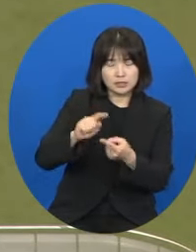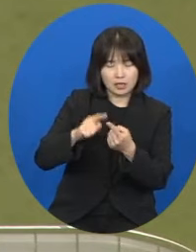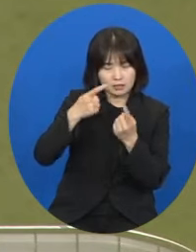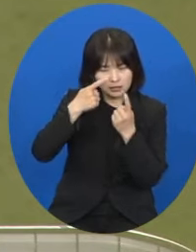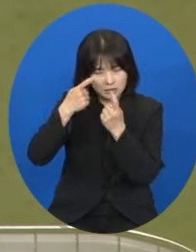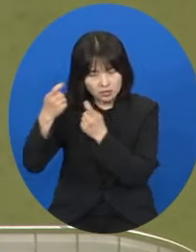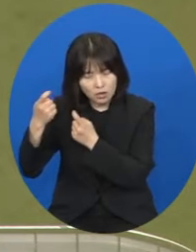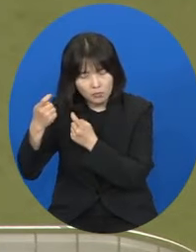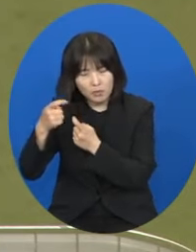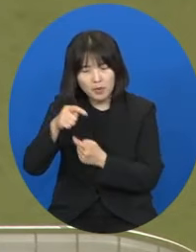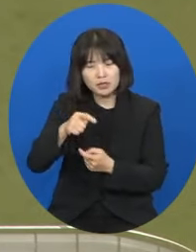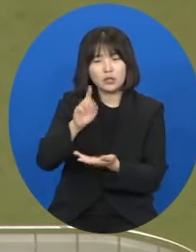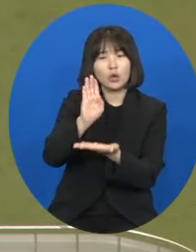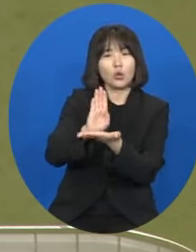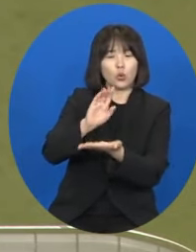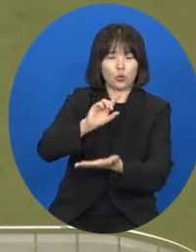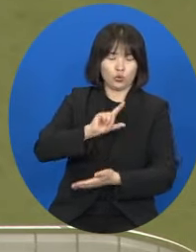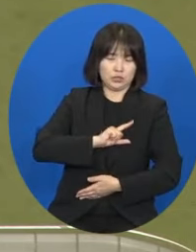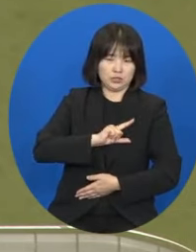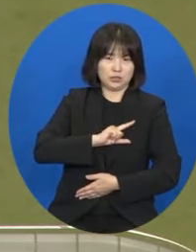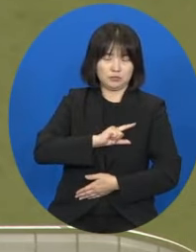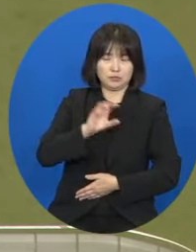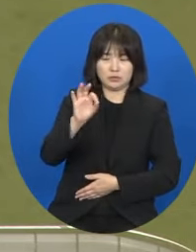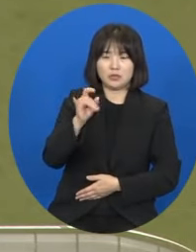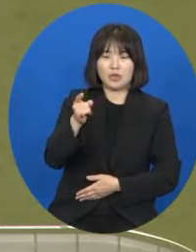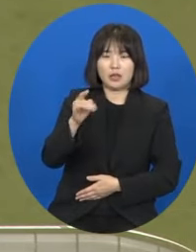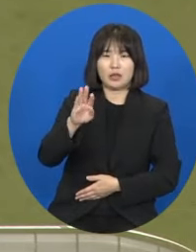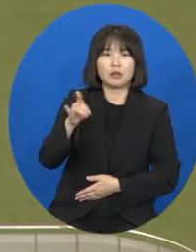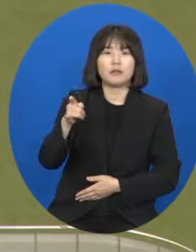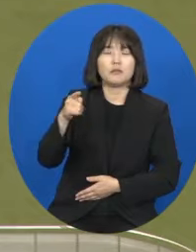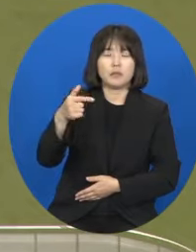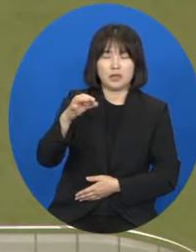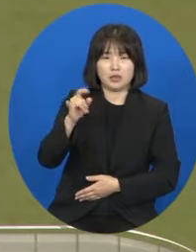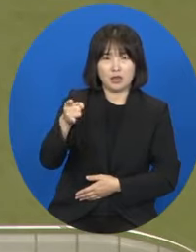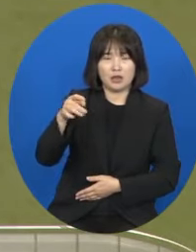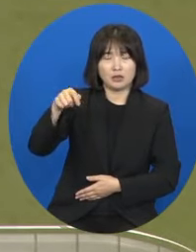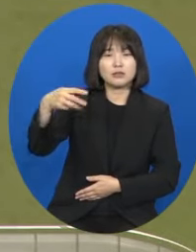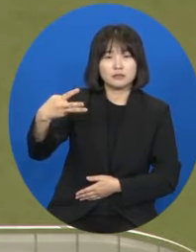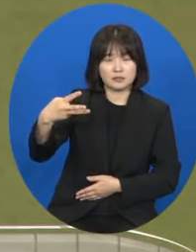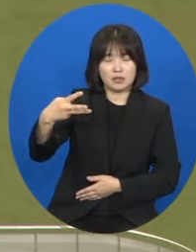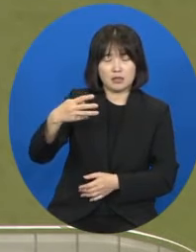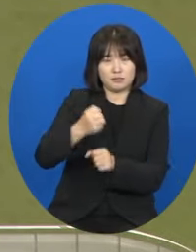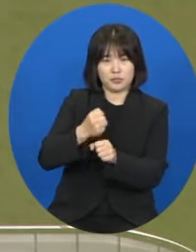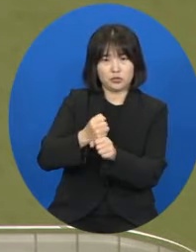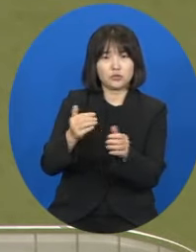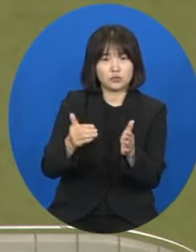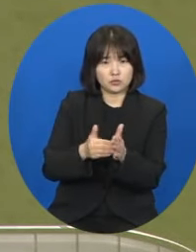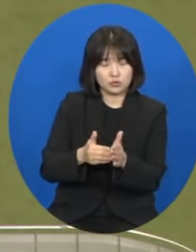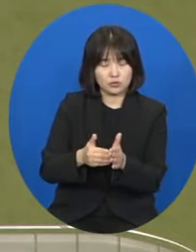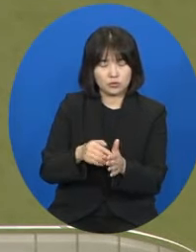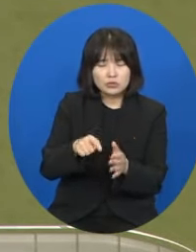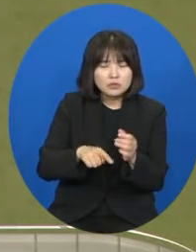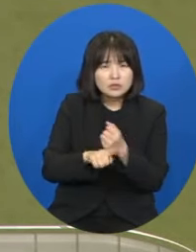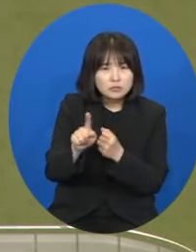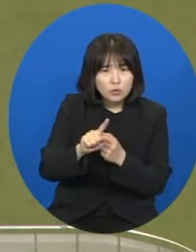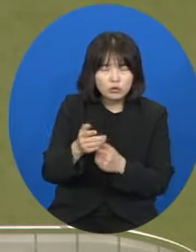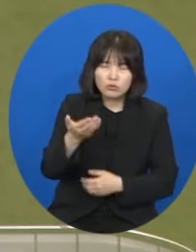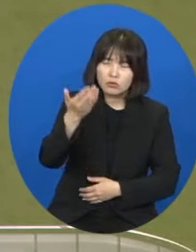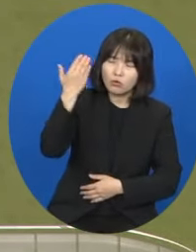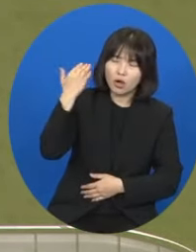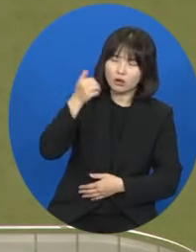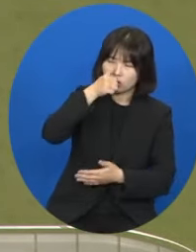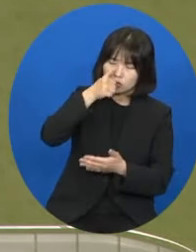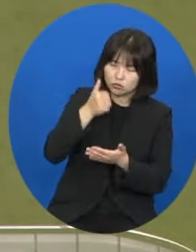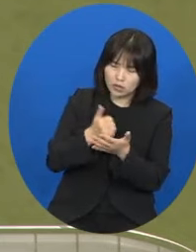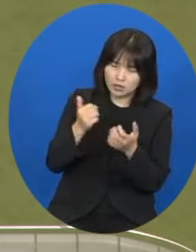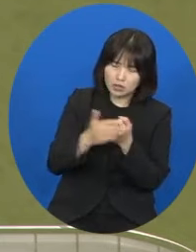이거를 에베네셀이라고 했어요. 그 얘기는 무엇이냐면 우리가 과거의 죄로 말미암아 실패했던 어떤 장소,